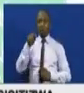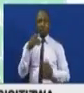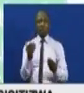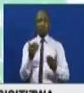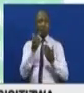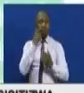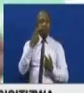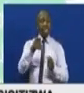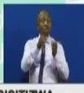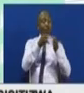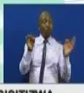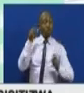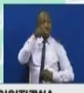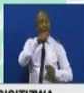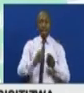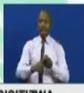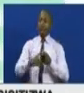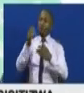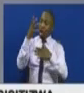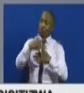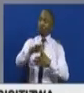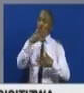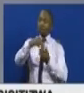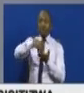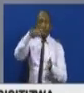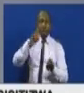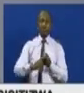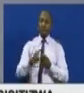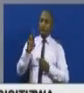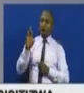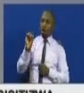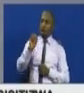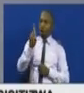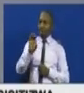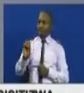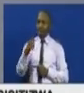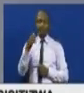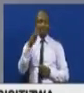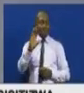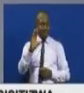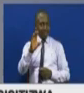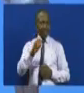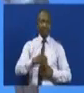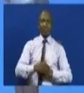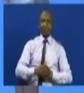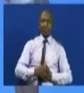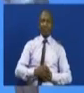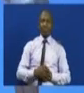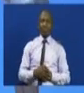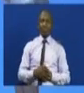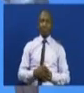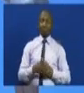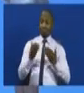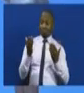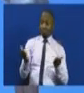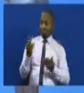kwamba ndio fursa kufanyaje ya kupatia hela. Rose Masaka, TBC Aridhio.